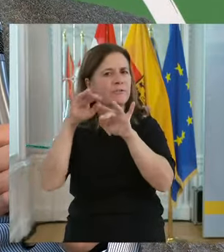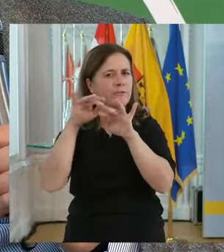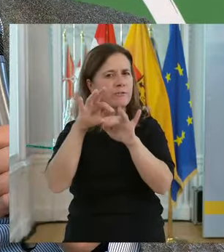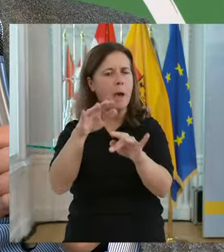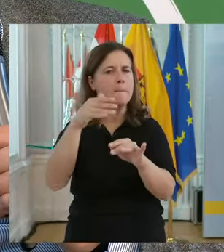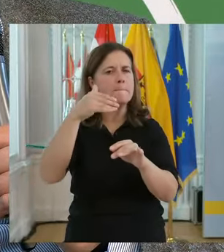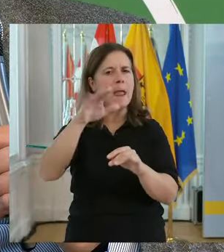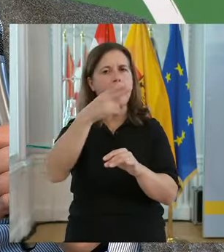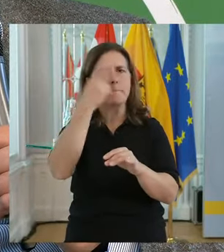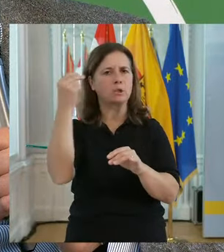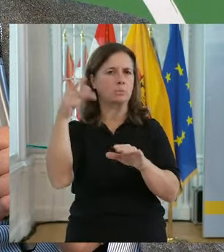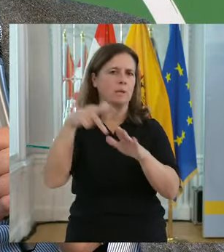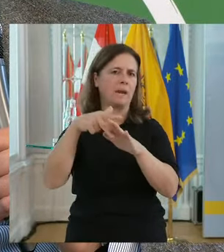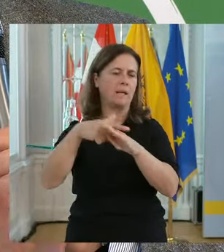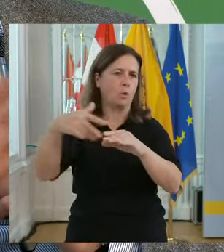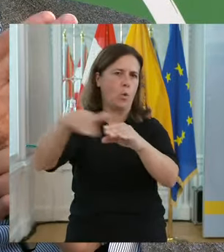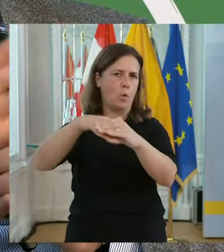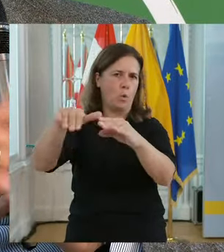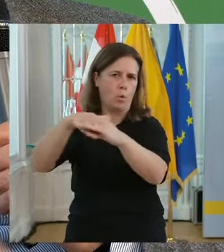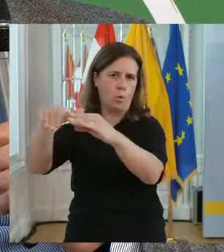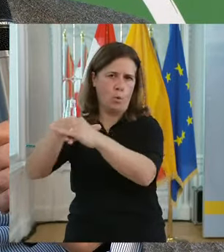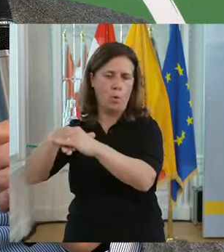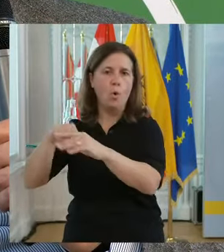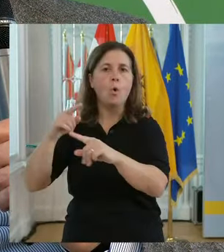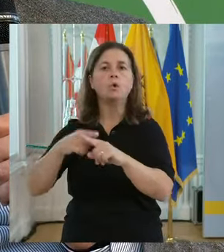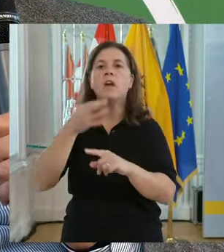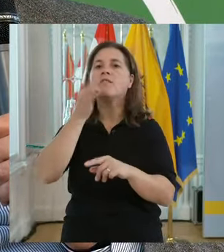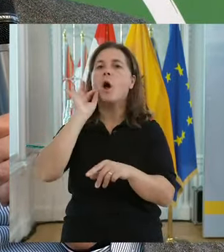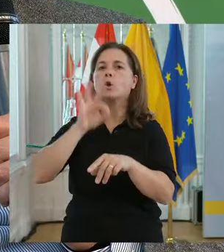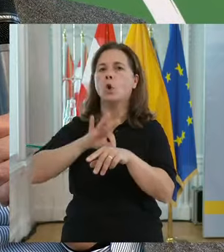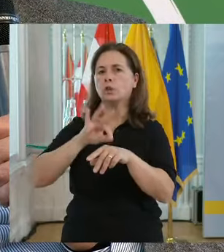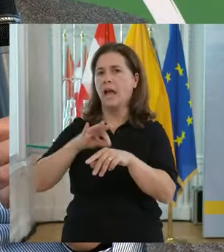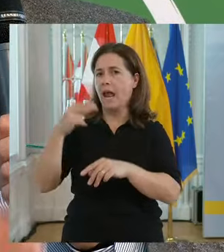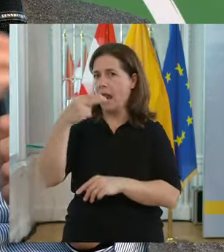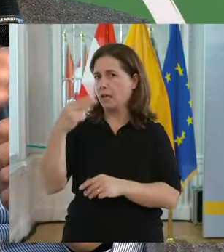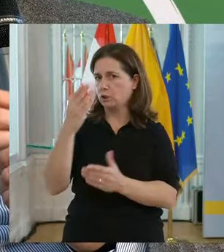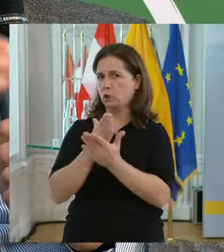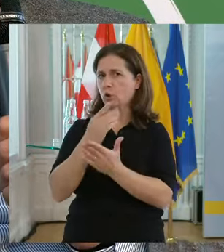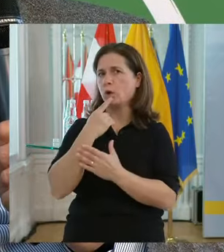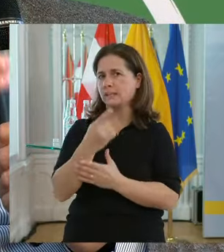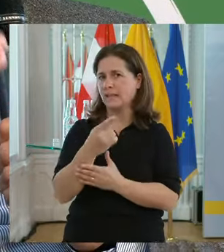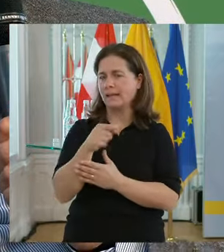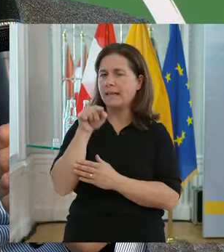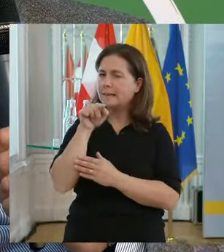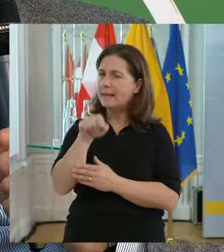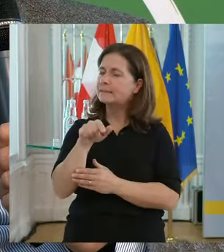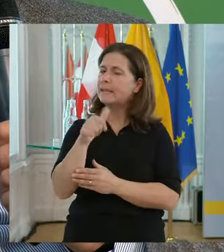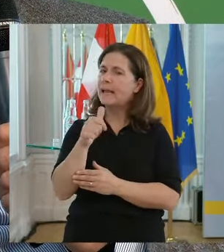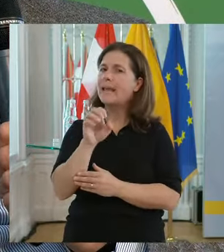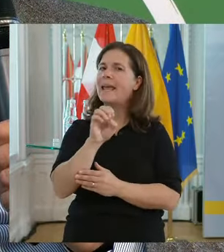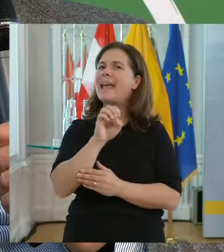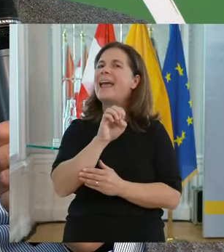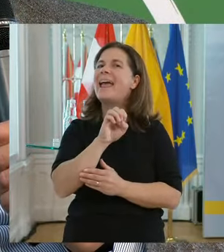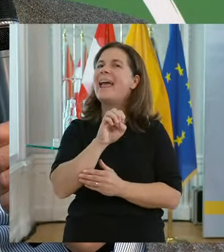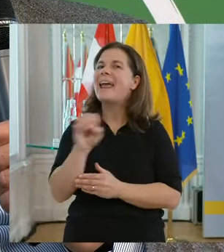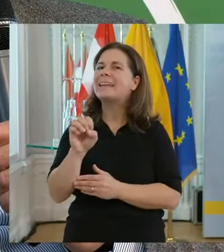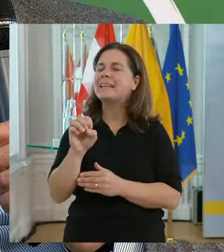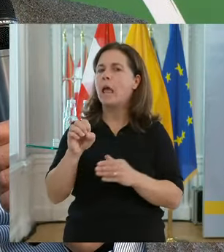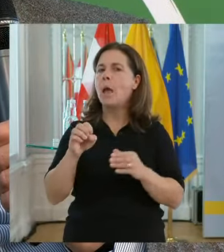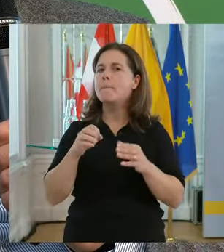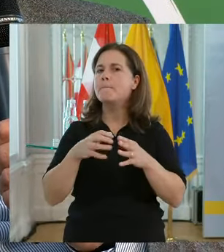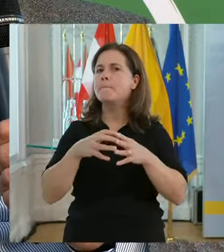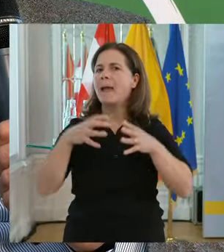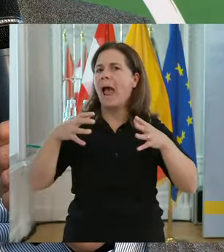verstärkt Menschen mit Behinderung zu beschäftigen. Und wir haben es von der Frau Dr. Herrlichka auch gehört, das ist eine echte, in Wahrheit eine echte